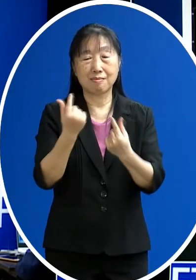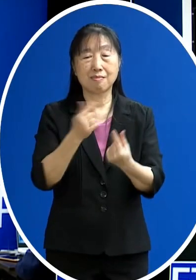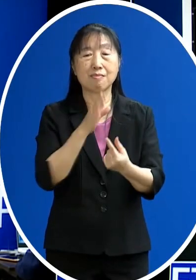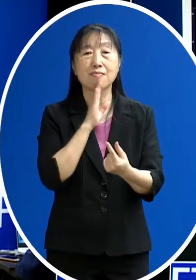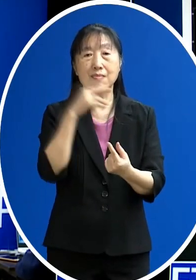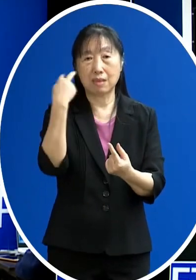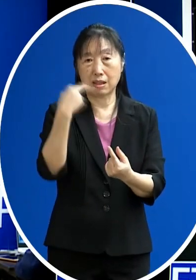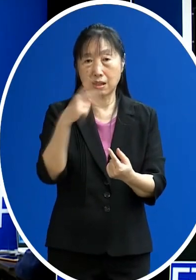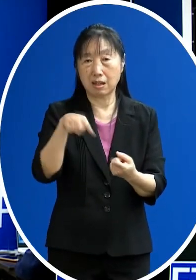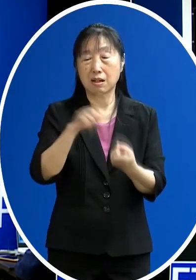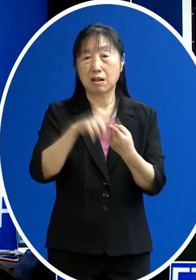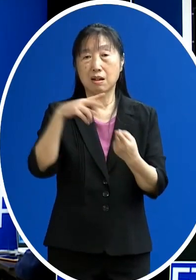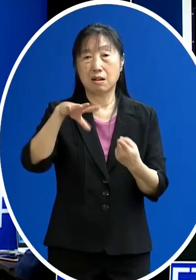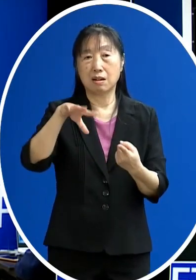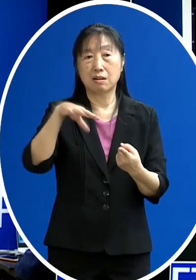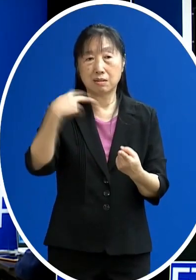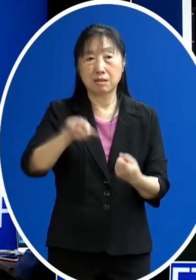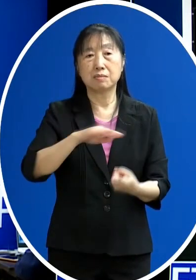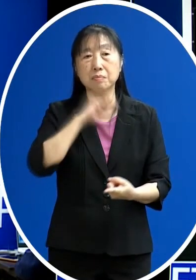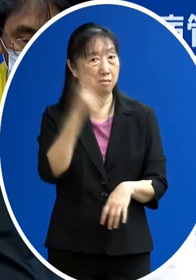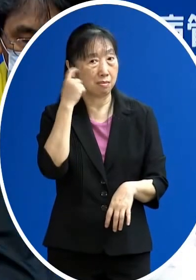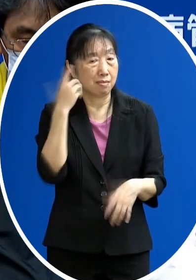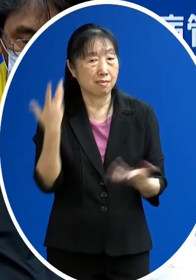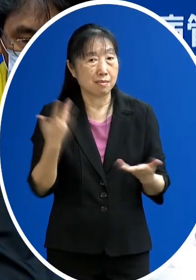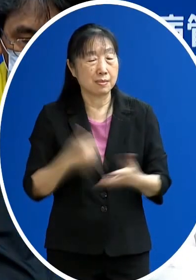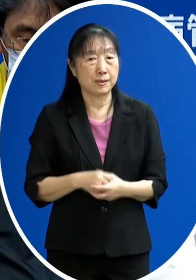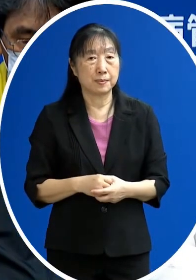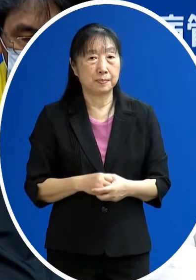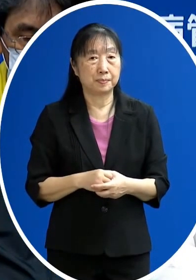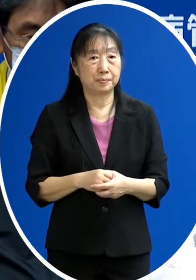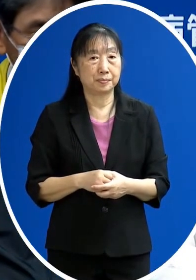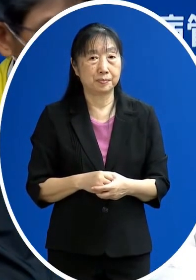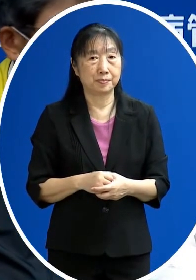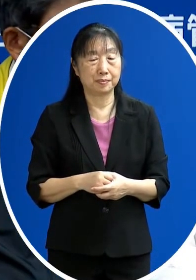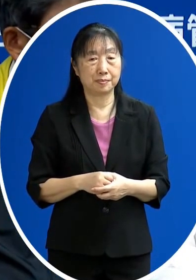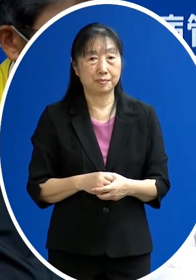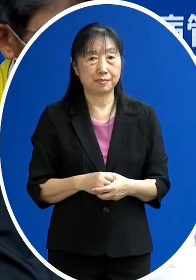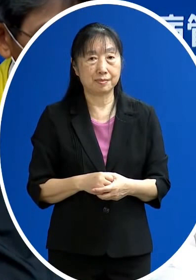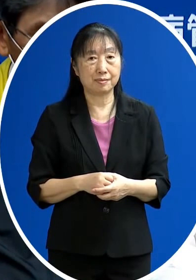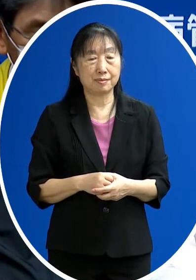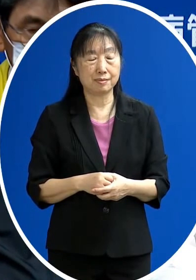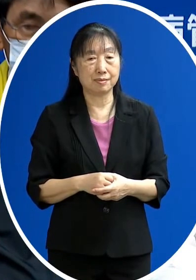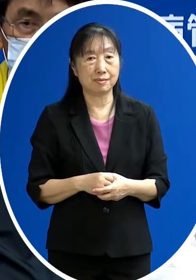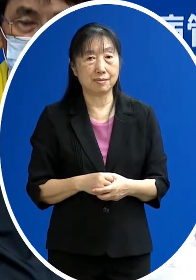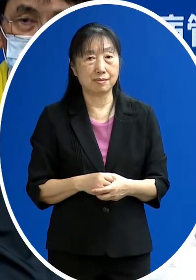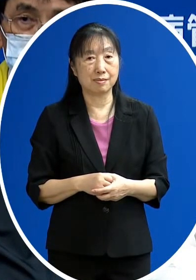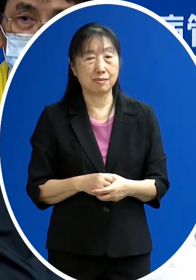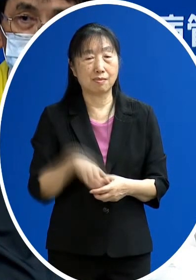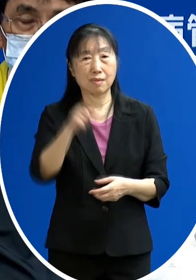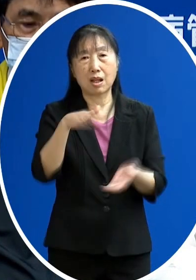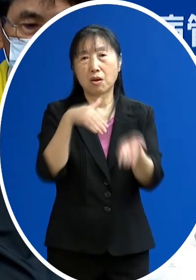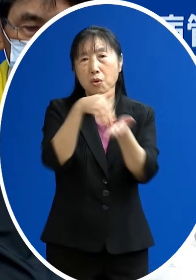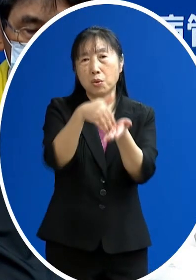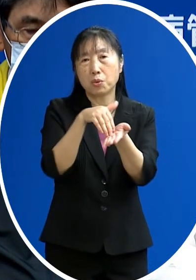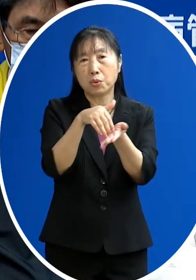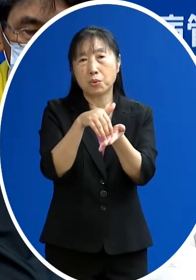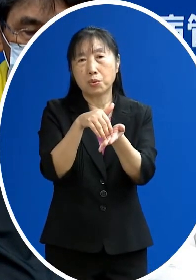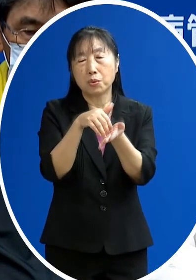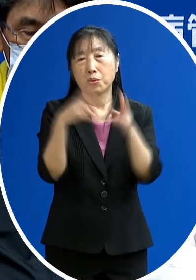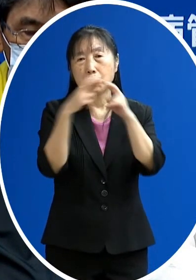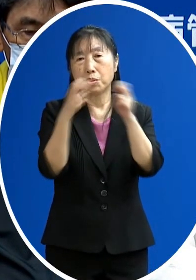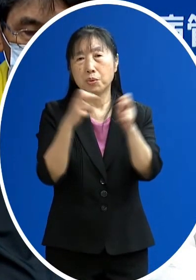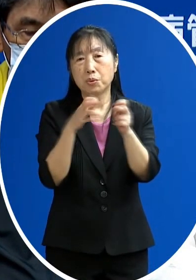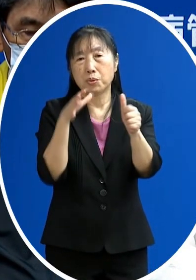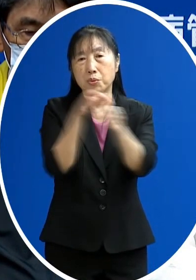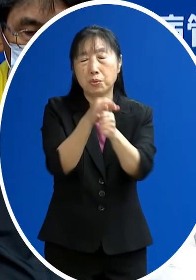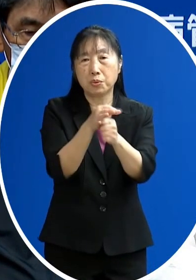应该再等一下。指挥中心怎么看？谢谢。 第一个，在这个软封城啊，柯市长他的想法